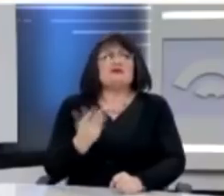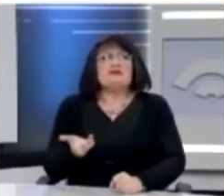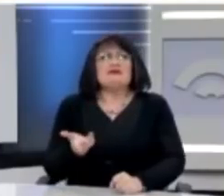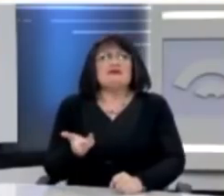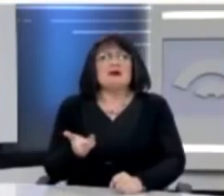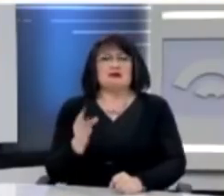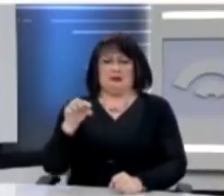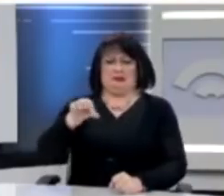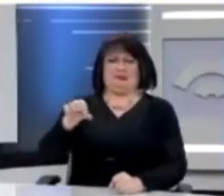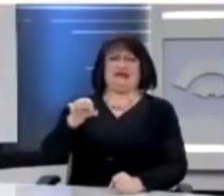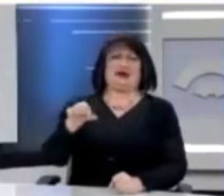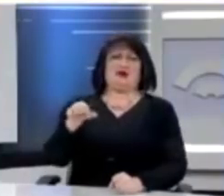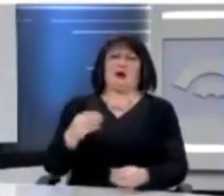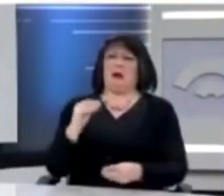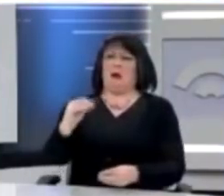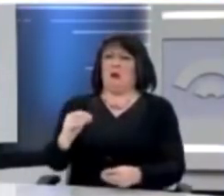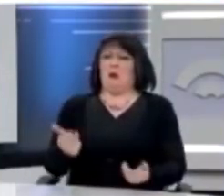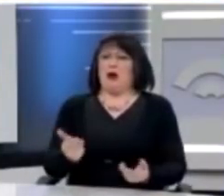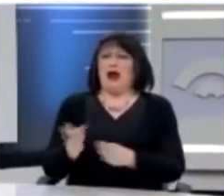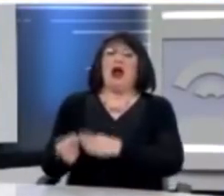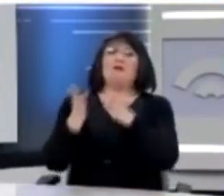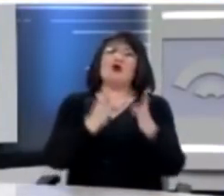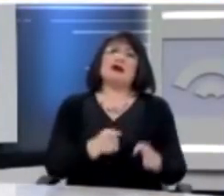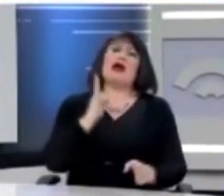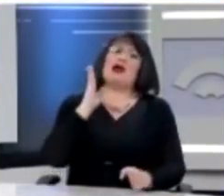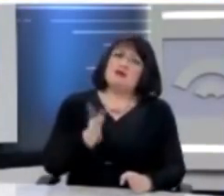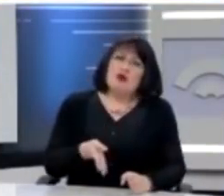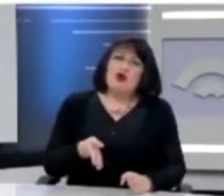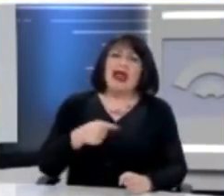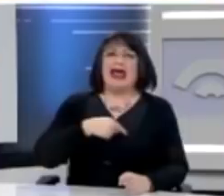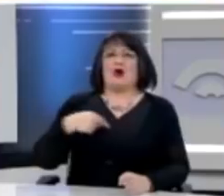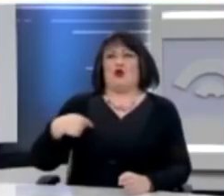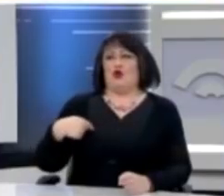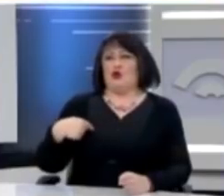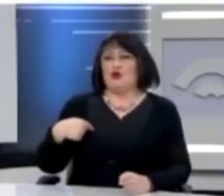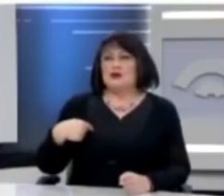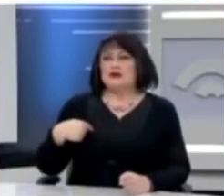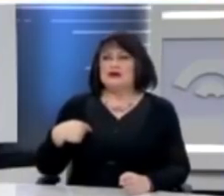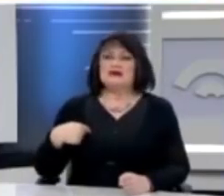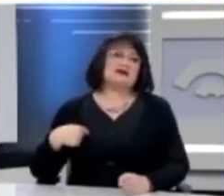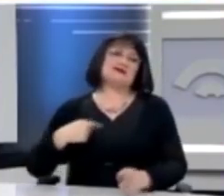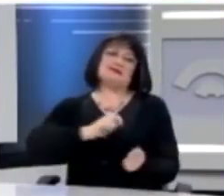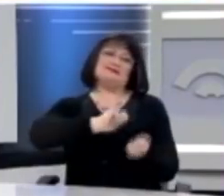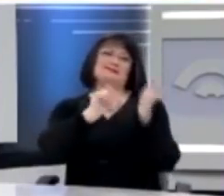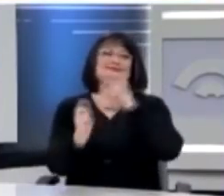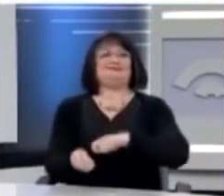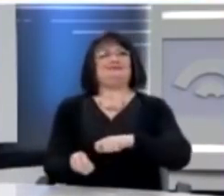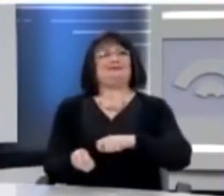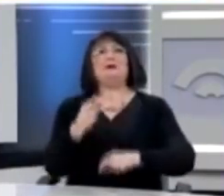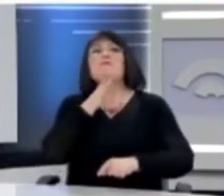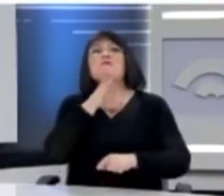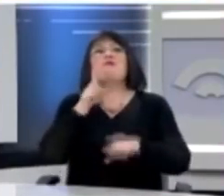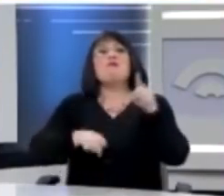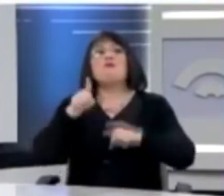ένα ξεροκόμματο, ενώ παράλληλα δίνεται η δυνατότητα στον εργοδότη να μην μετατρέπει τη θέση μερικής